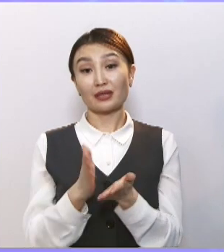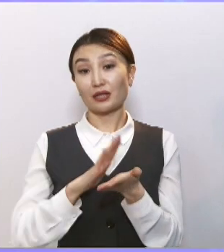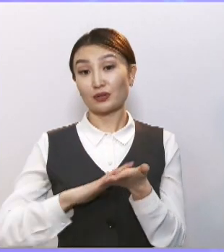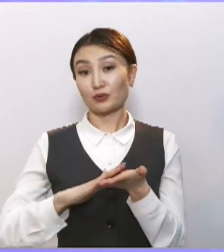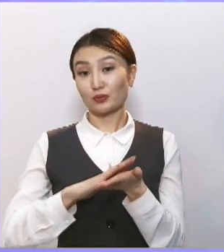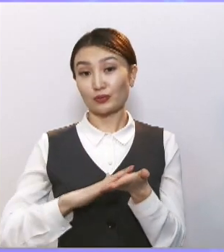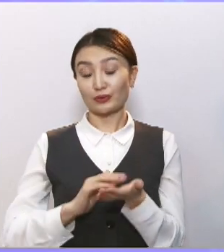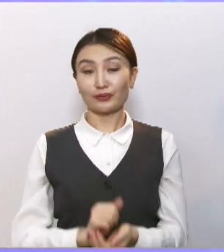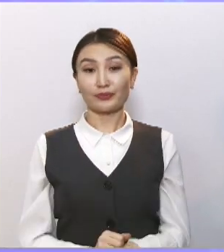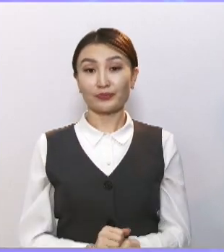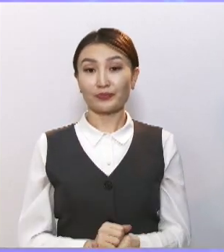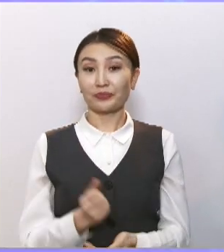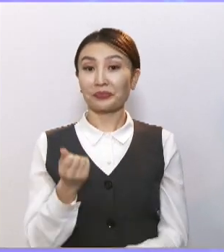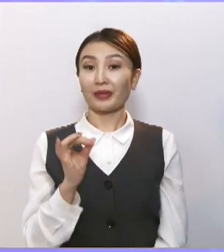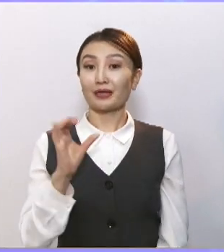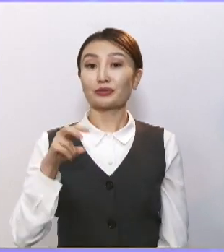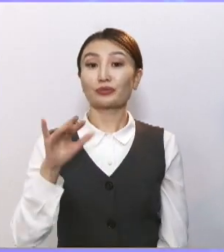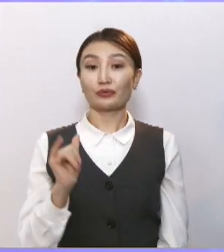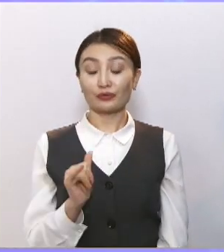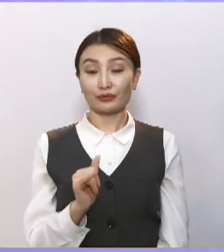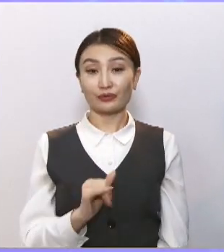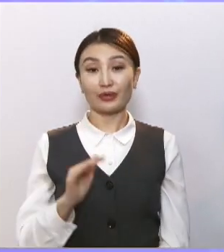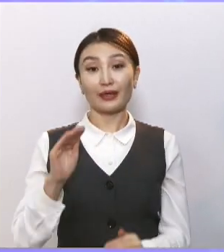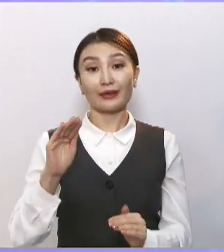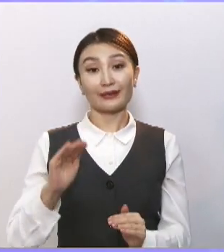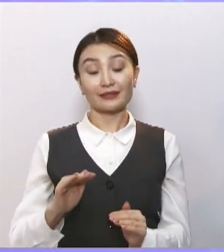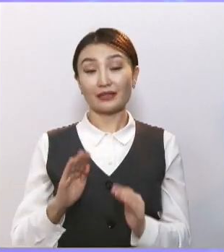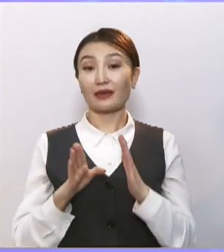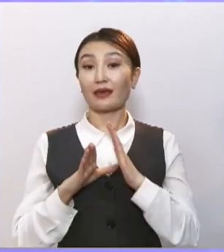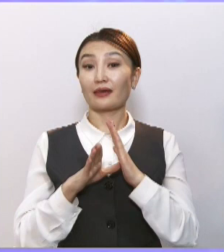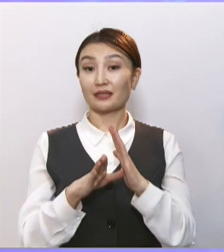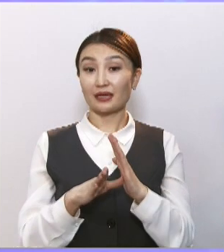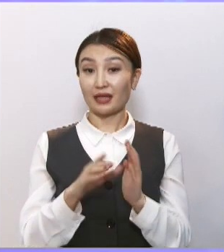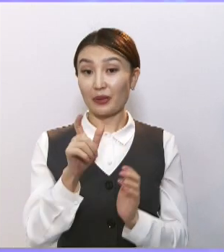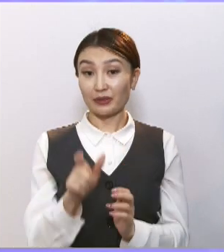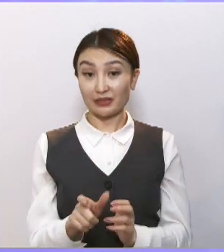жууйт. Айсулуу кичинекей жардамчы.